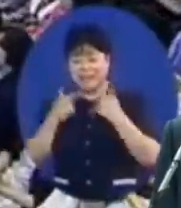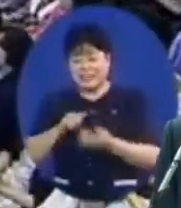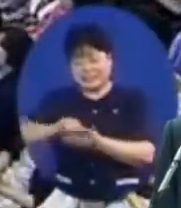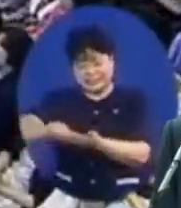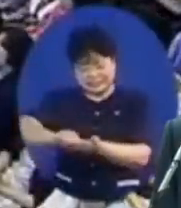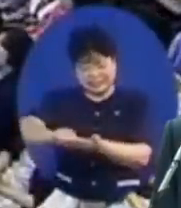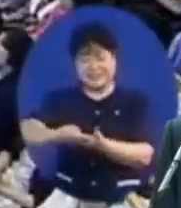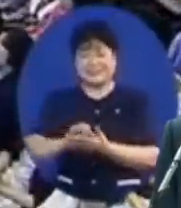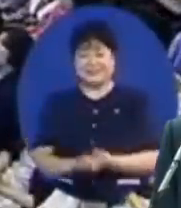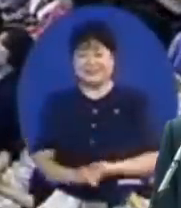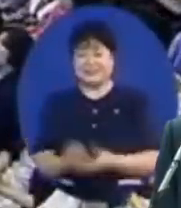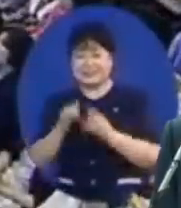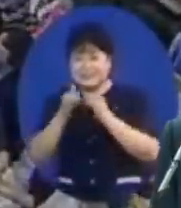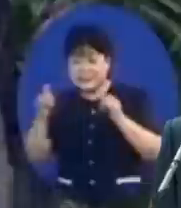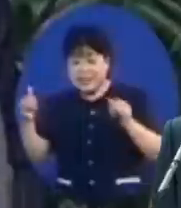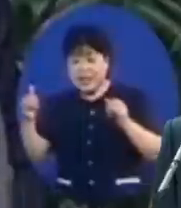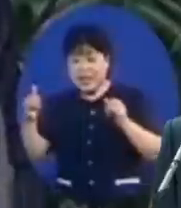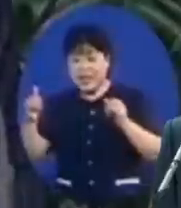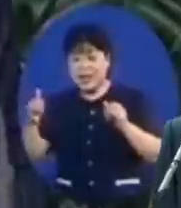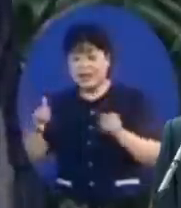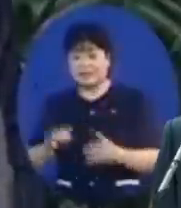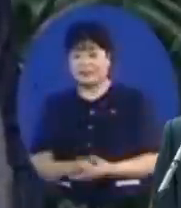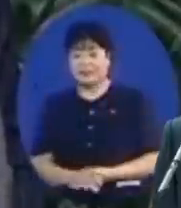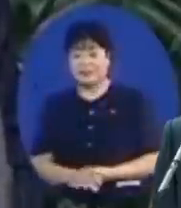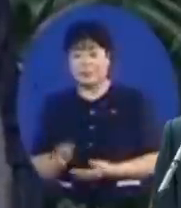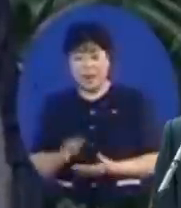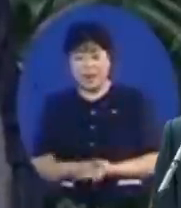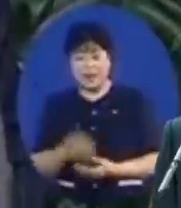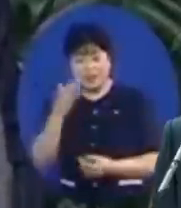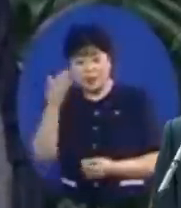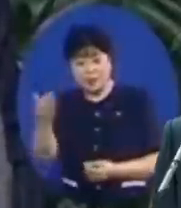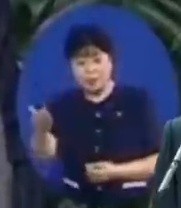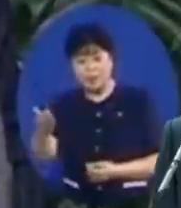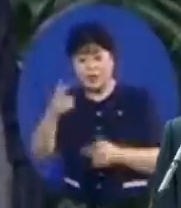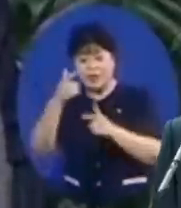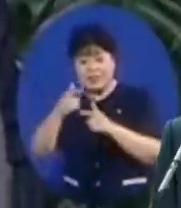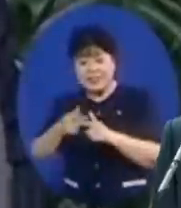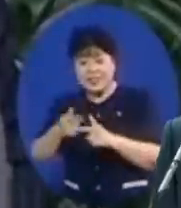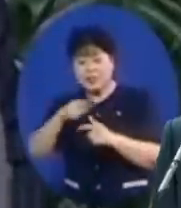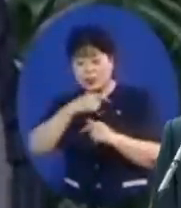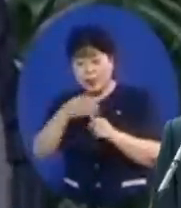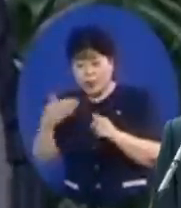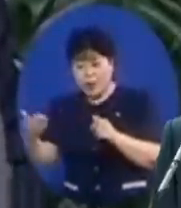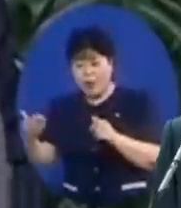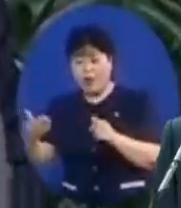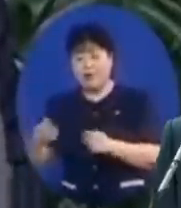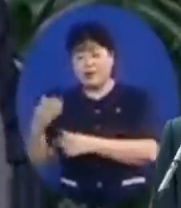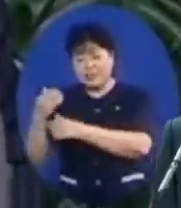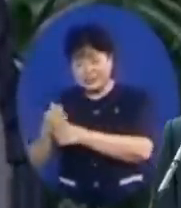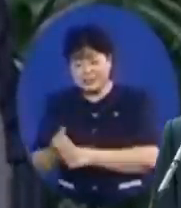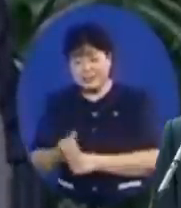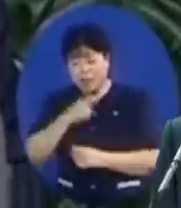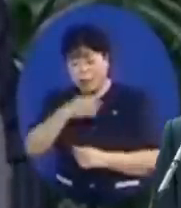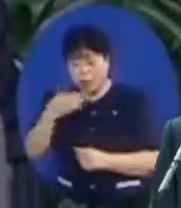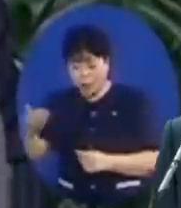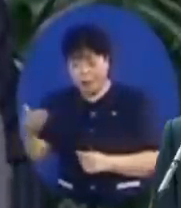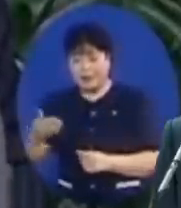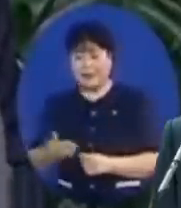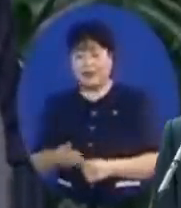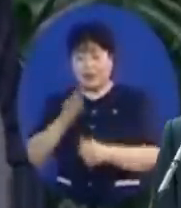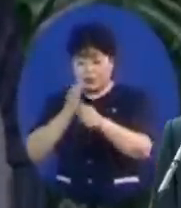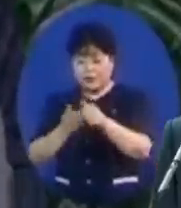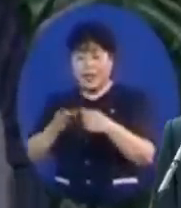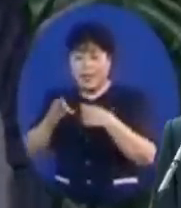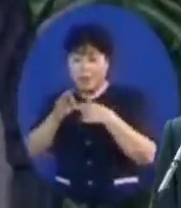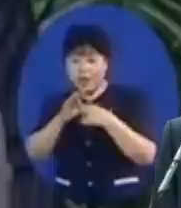씻어요. 사람들은 어떻게 평론할지 모르겠지만 여러분은 예수 그리스도의 보혈을 의지하고 보혈에